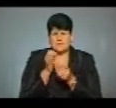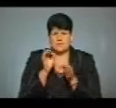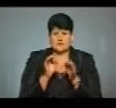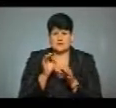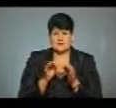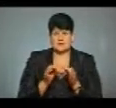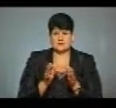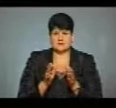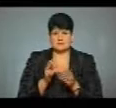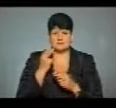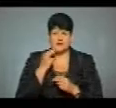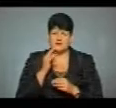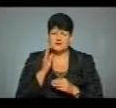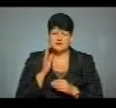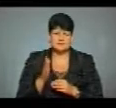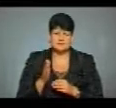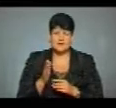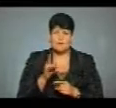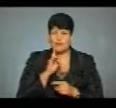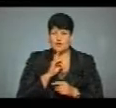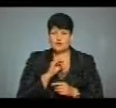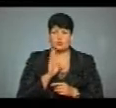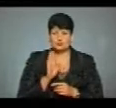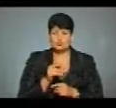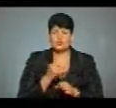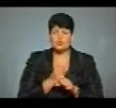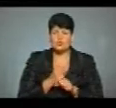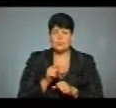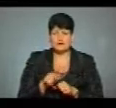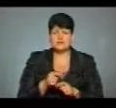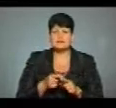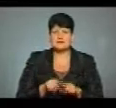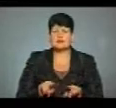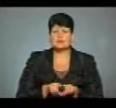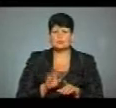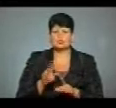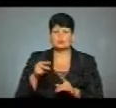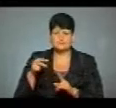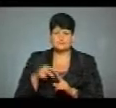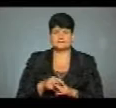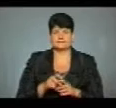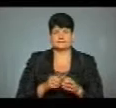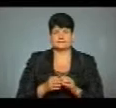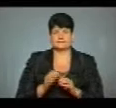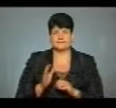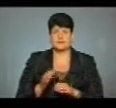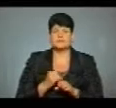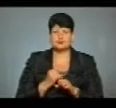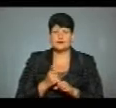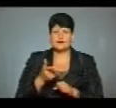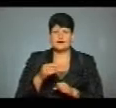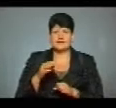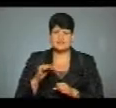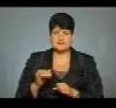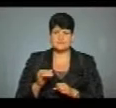і дасть зручність, але поки його будуть робити, це буде теж навантаження, пробки і так далі. Зробити Гаївський